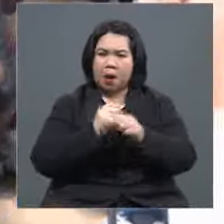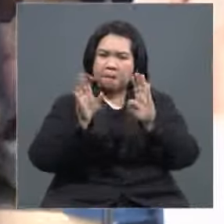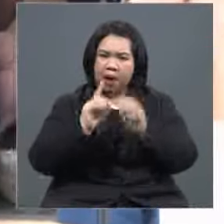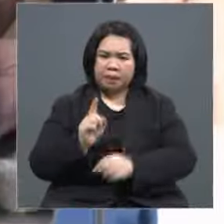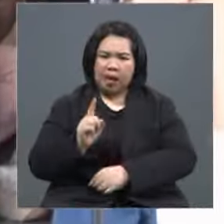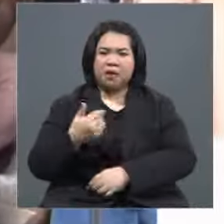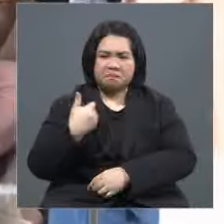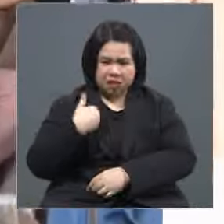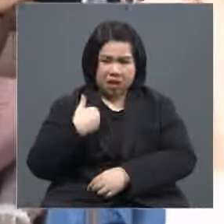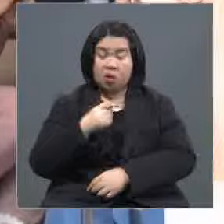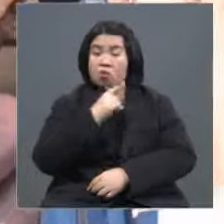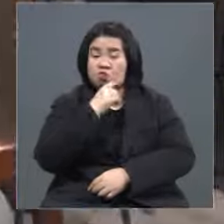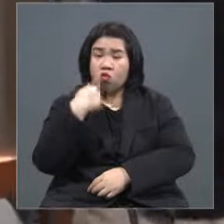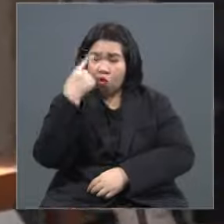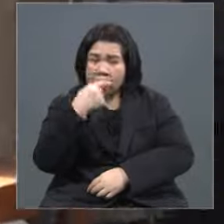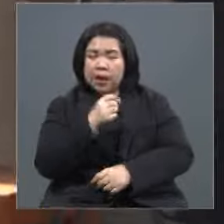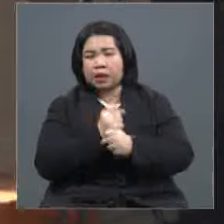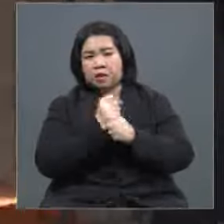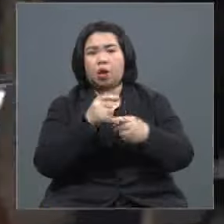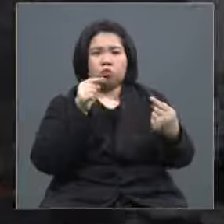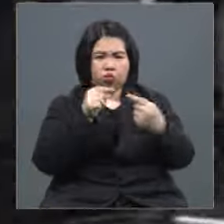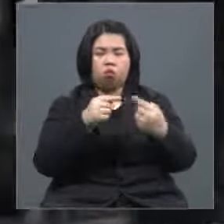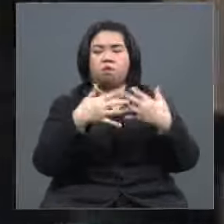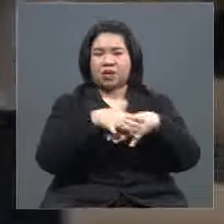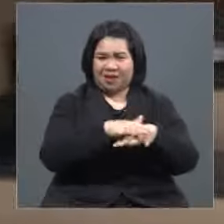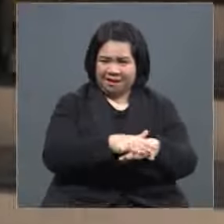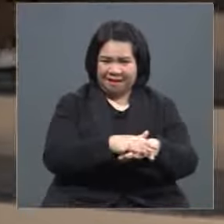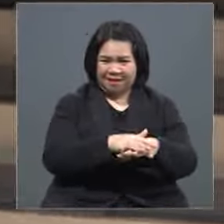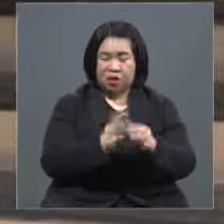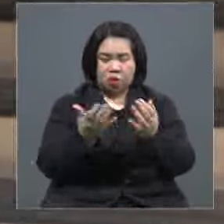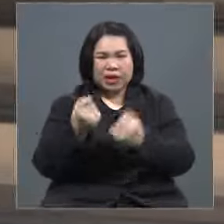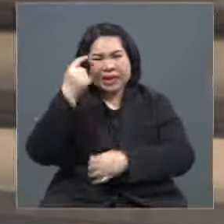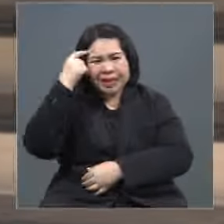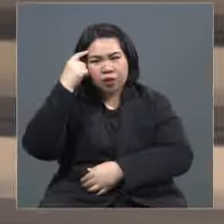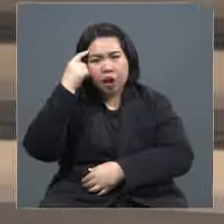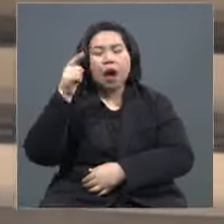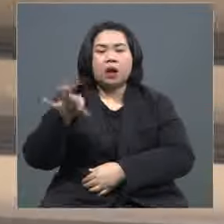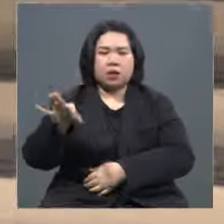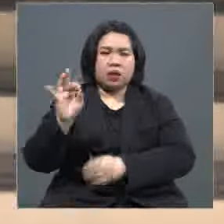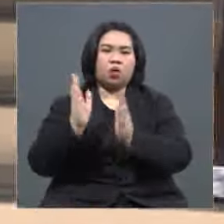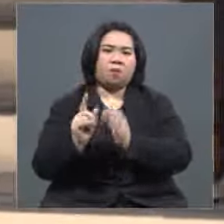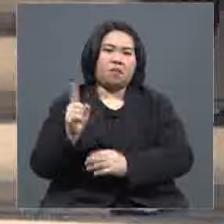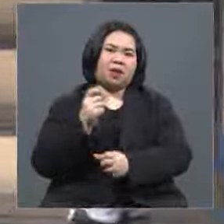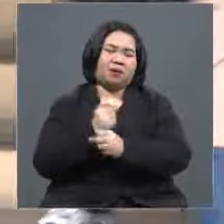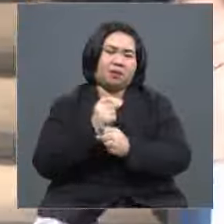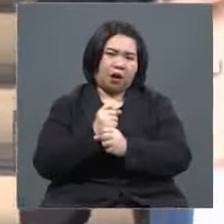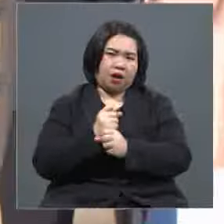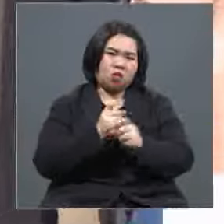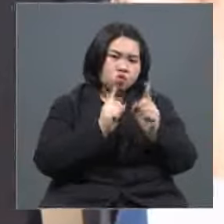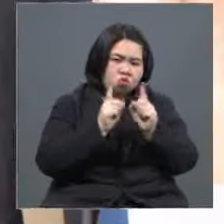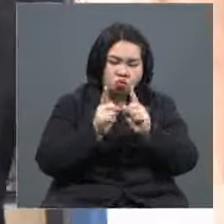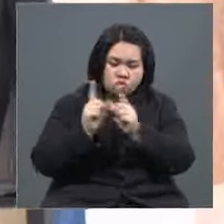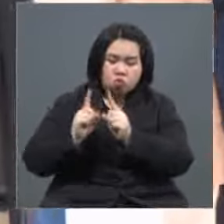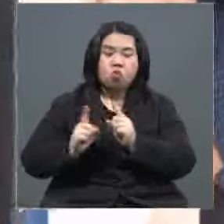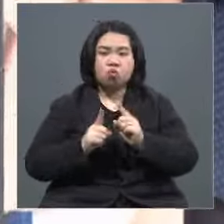ไปต้องหาคนที่ประสานงานตรงและที่ประชุมวันนี้คงมีการเลือกผู้ประสานงานและพูดคุยปัญหาต่างๆที่ต้องปฏิบัติร่วม